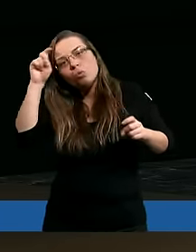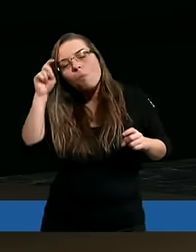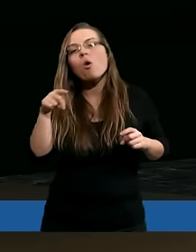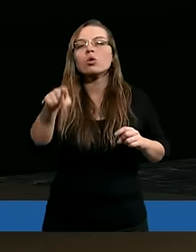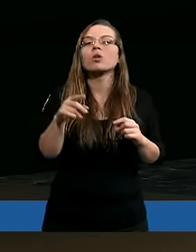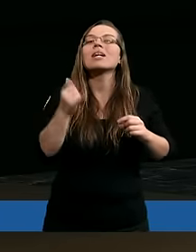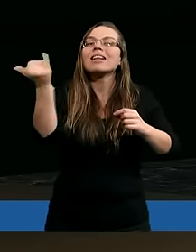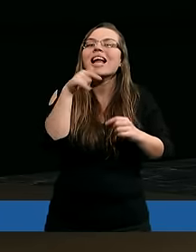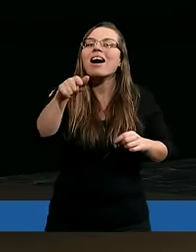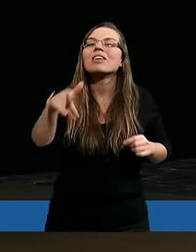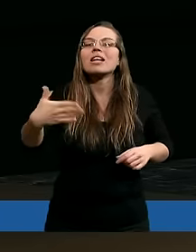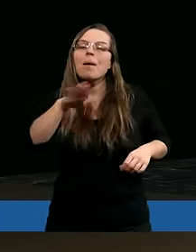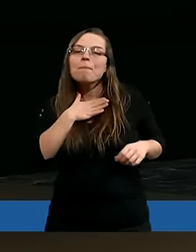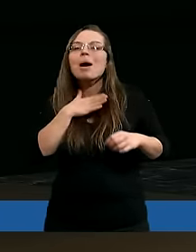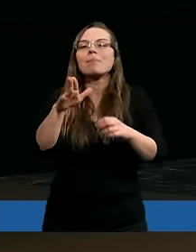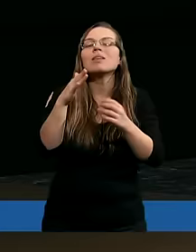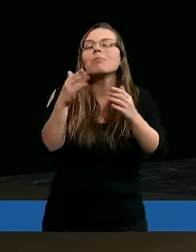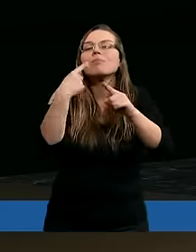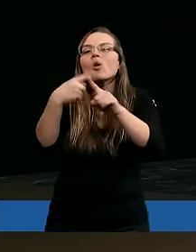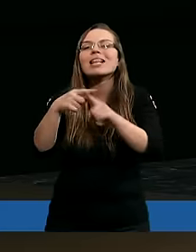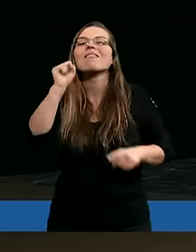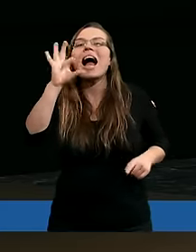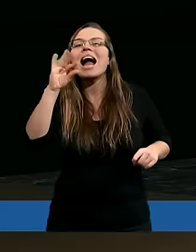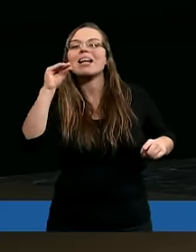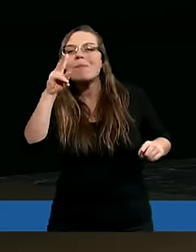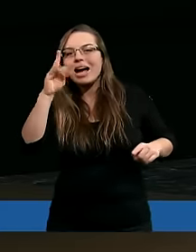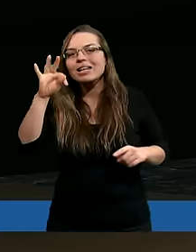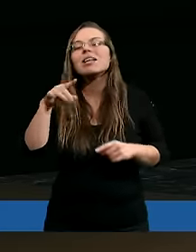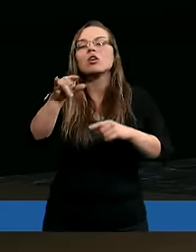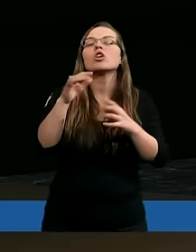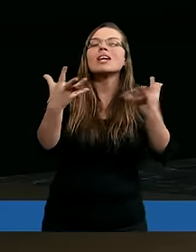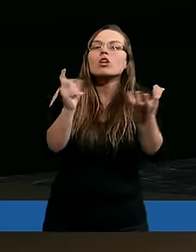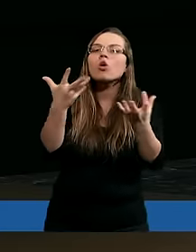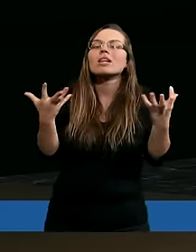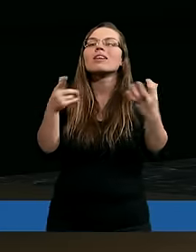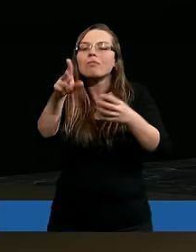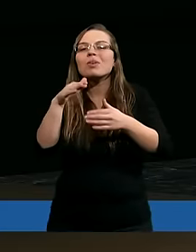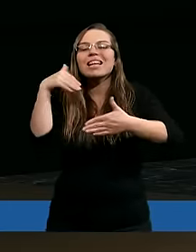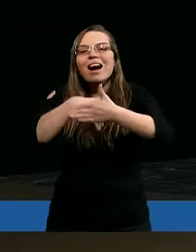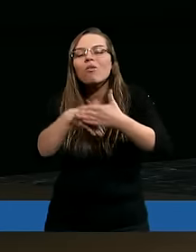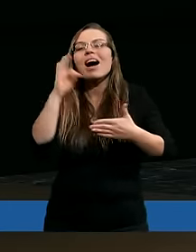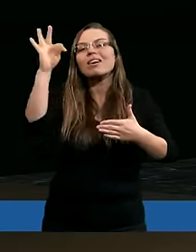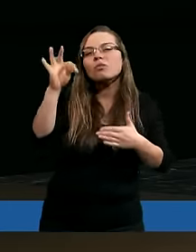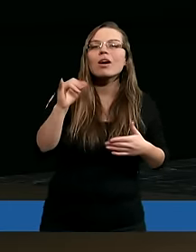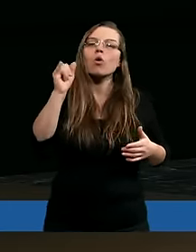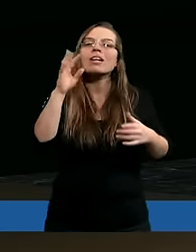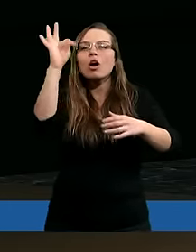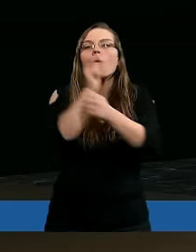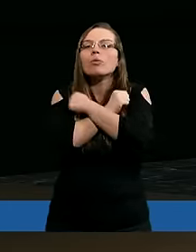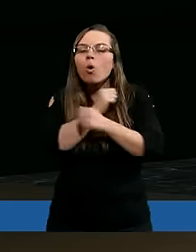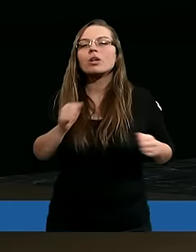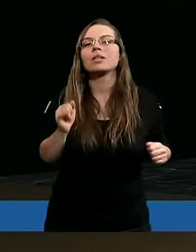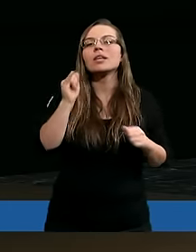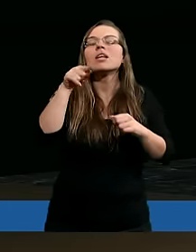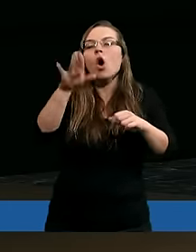mają również ten aspekt, aby pamiętać o grzechu, o prawie, o dobrym zachowaniu, że się tak wyrażę, ale oczywiście pamiętać